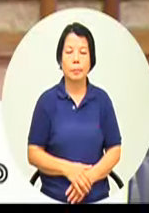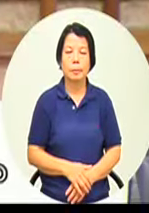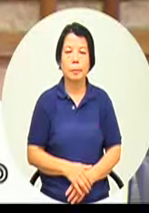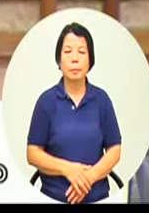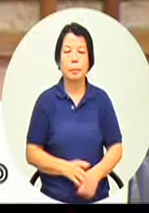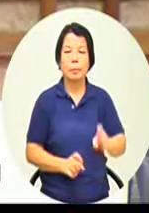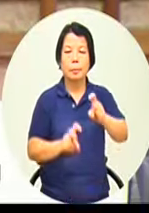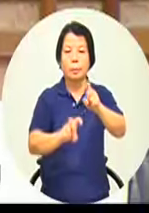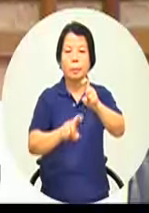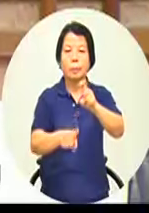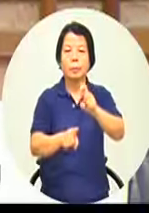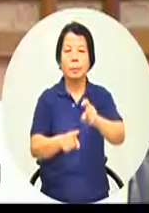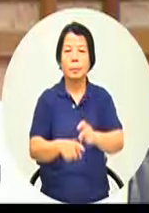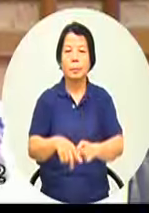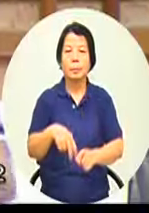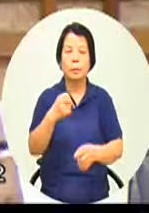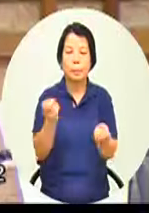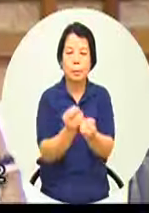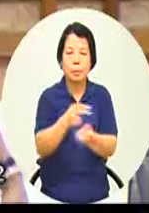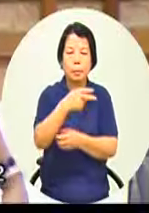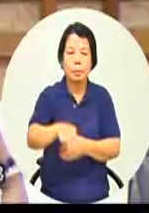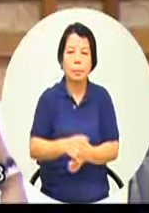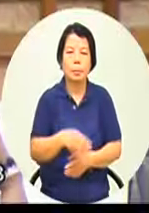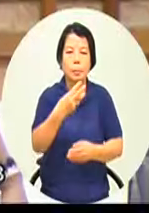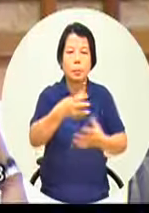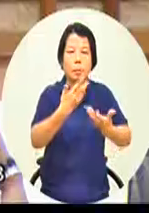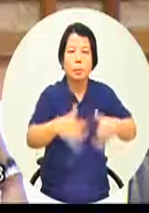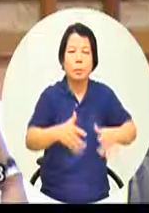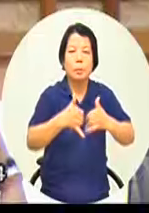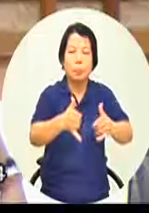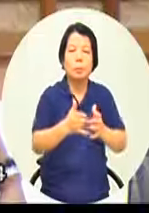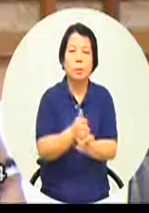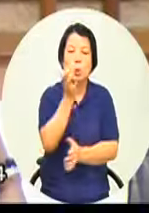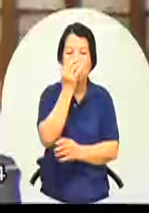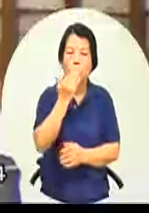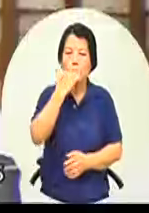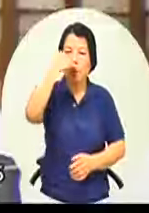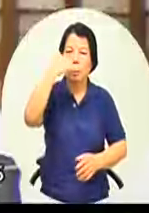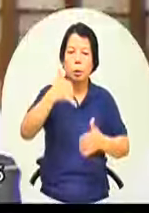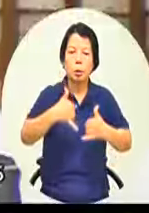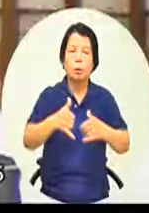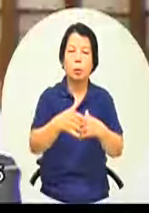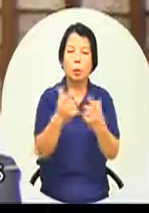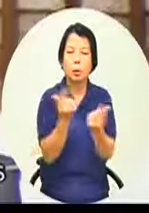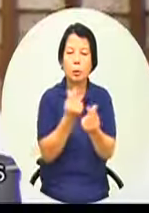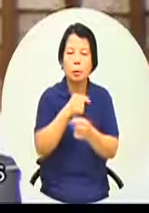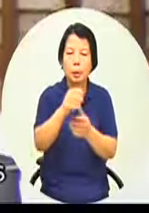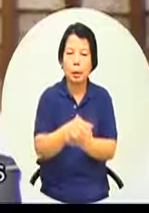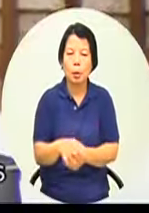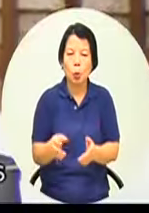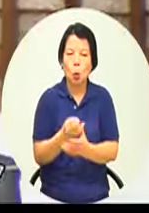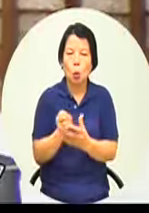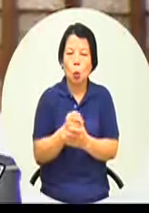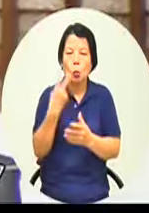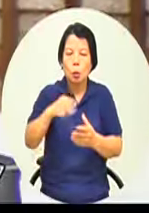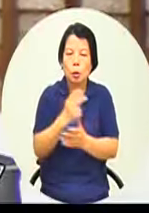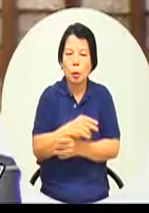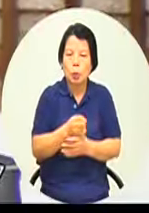10月21号又发生了三多路跟凯旋路疑似氯化氢哈外泄的事